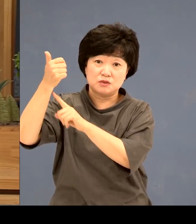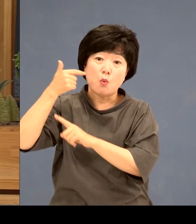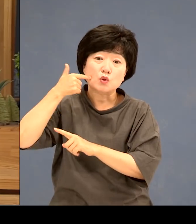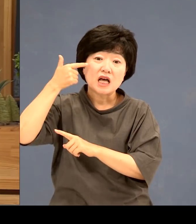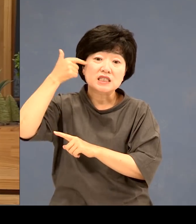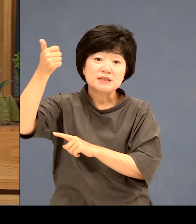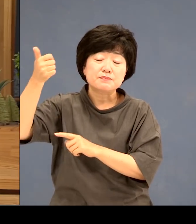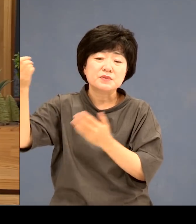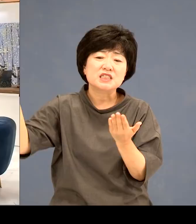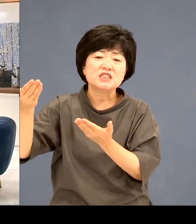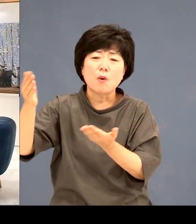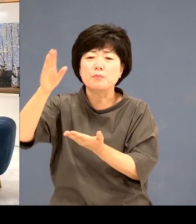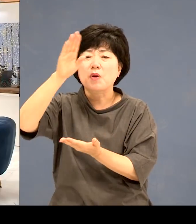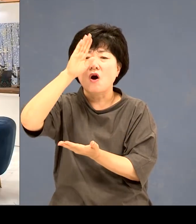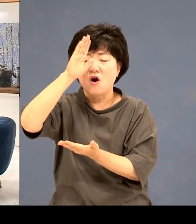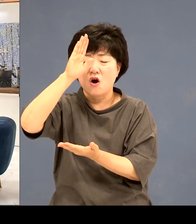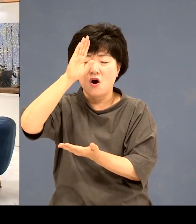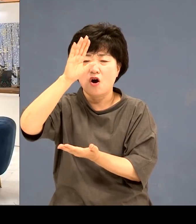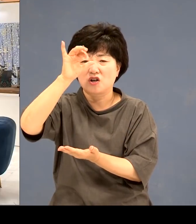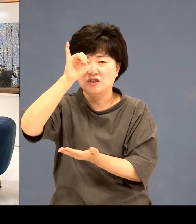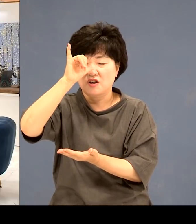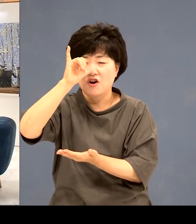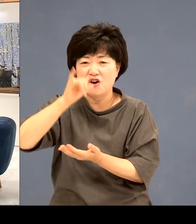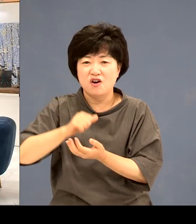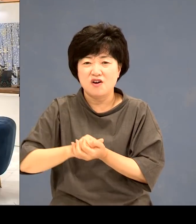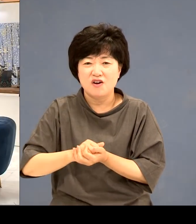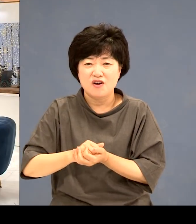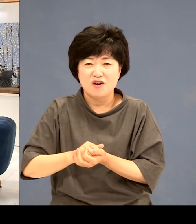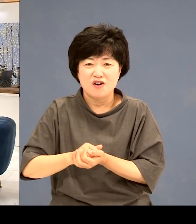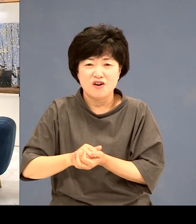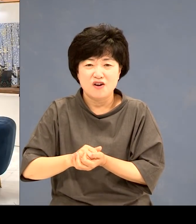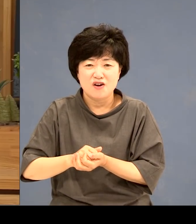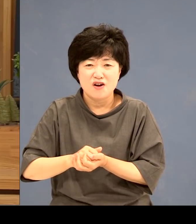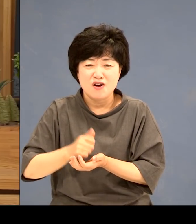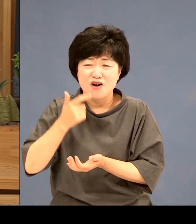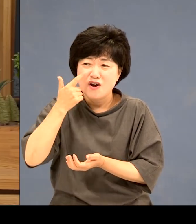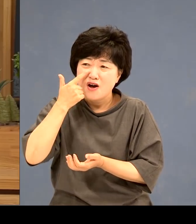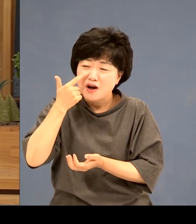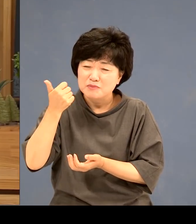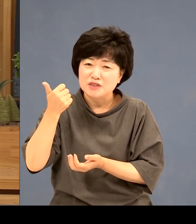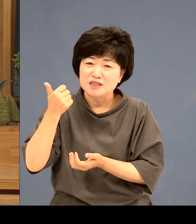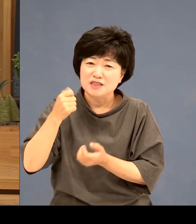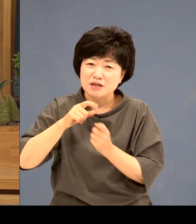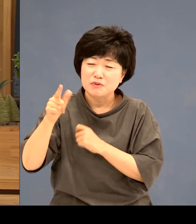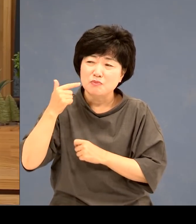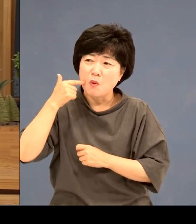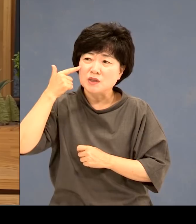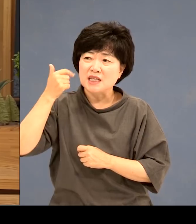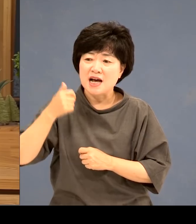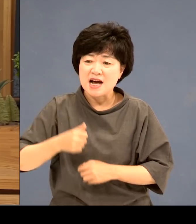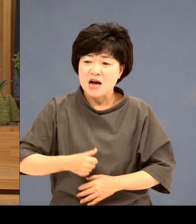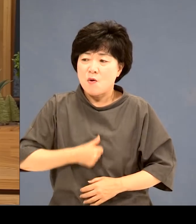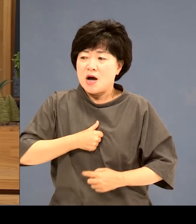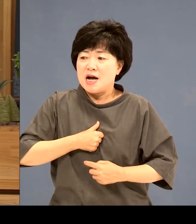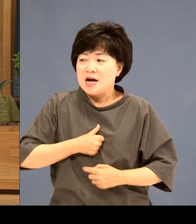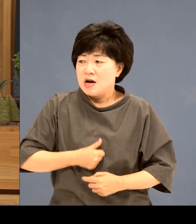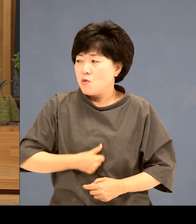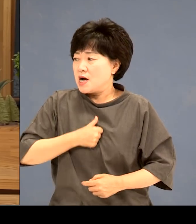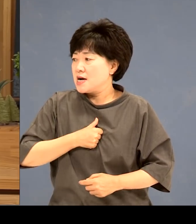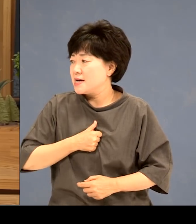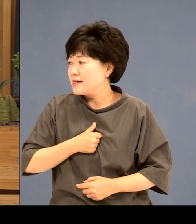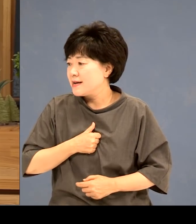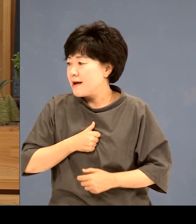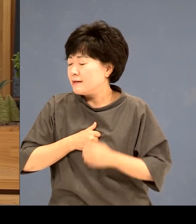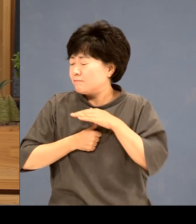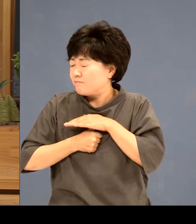아버님도 목회를 하셨지만 목사님들의 직업병이 굉장히 여러 가지 질병을 갖고 계신데 그것이 어떻게 보면 남들이 흔히 하는 그런 분노